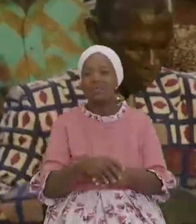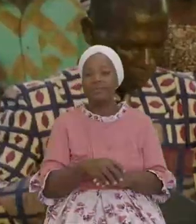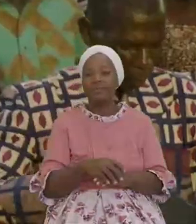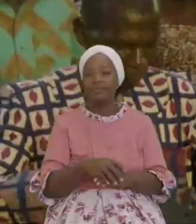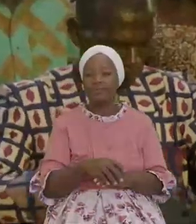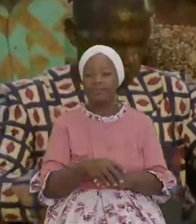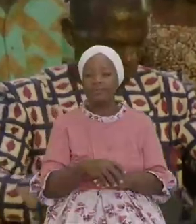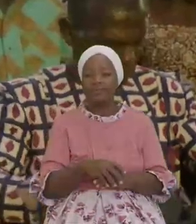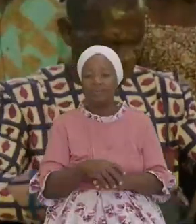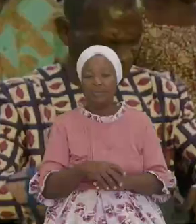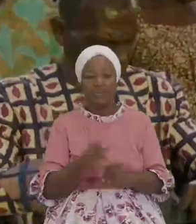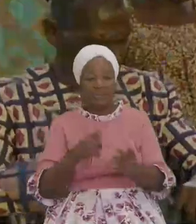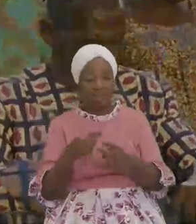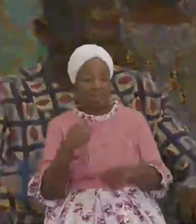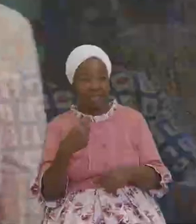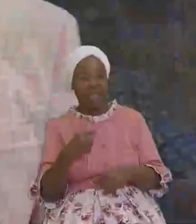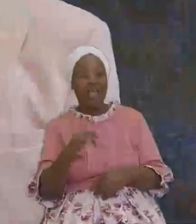en toi ce soir.